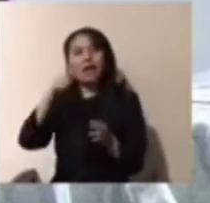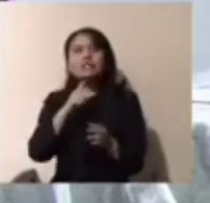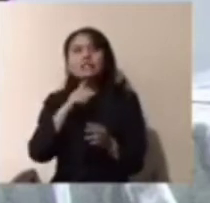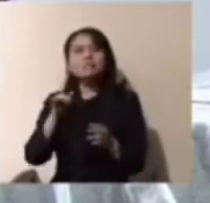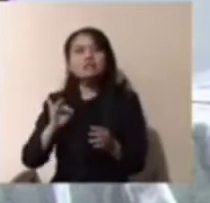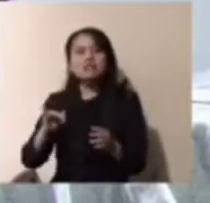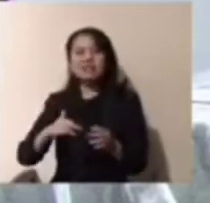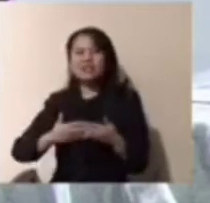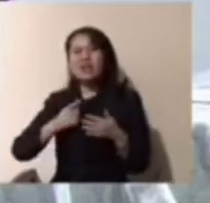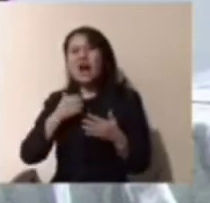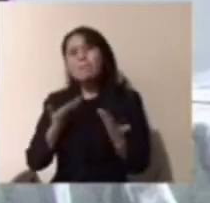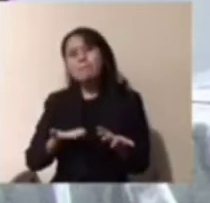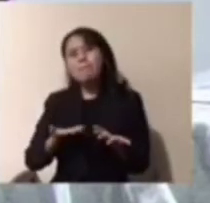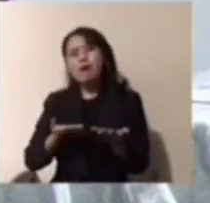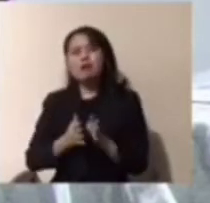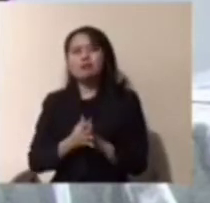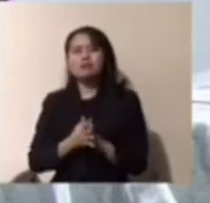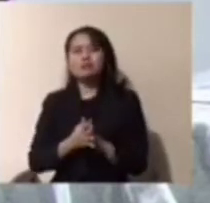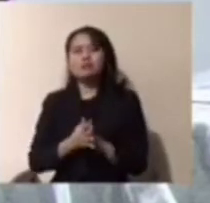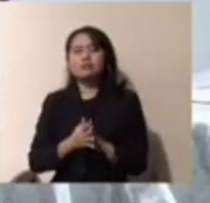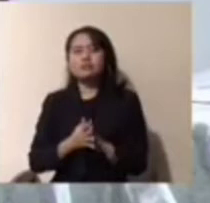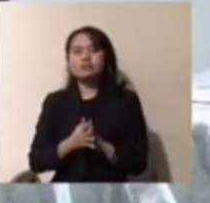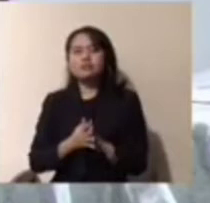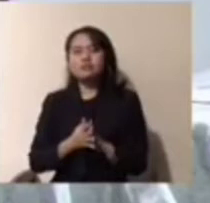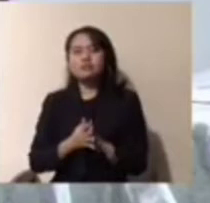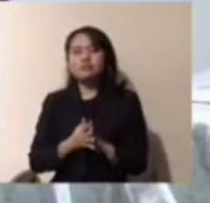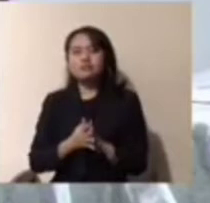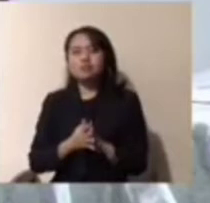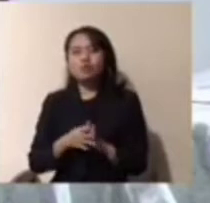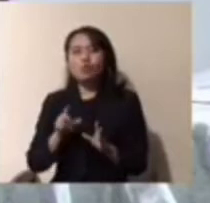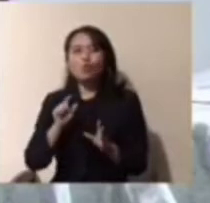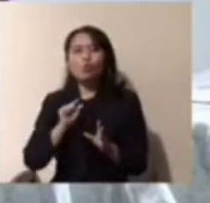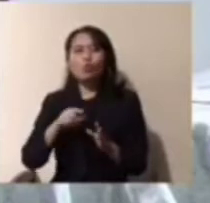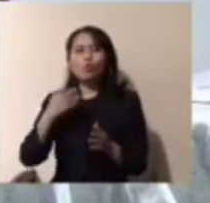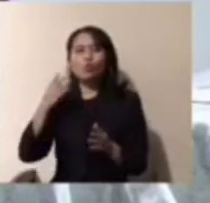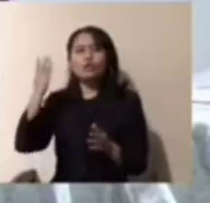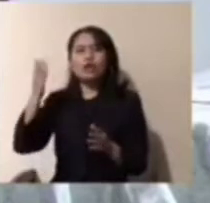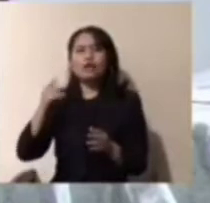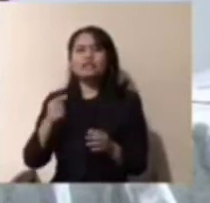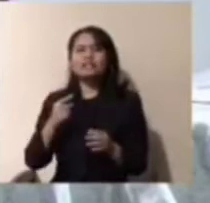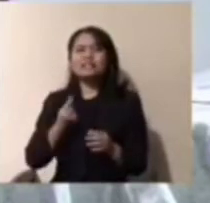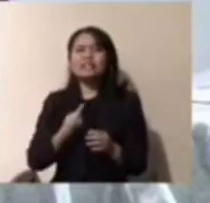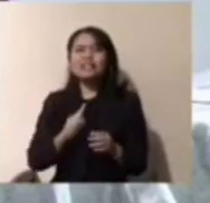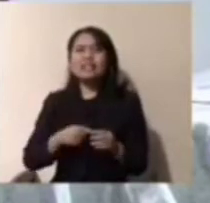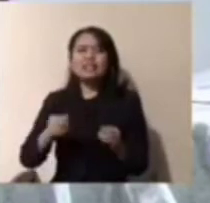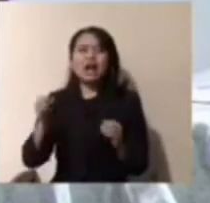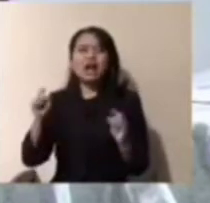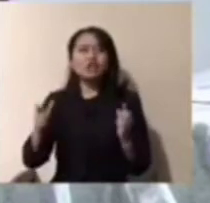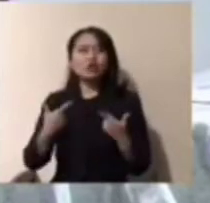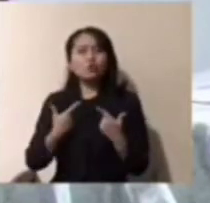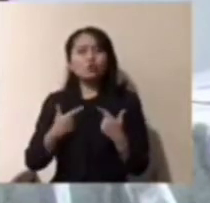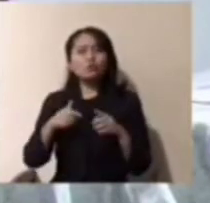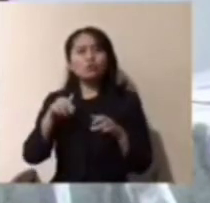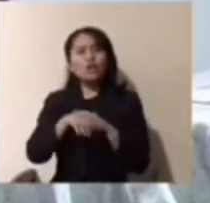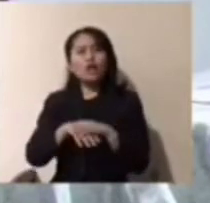apa yang baginya kita mesti hidup dalam Kristus?